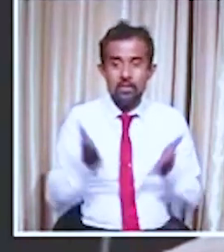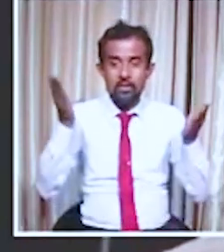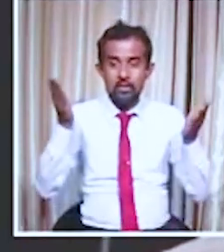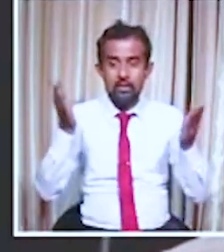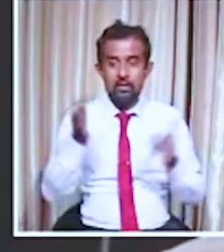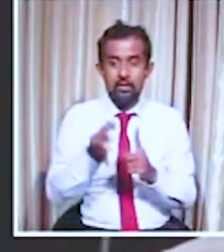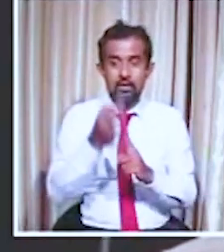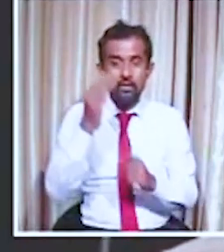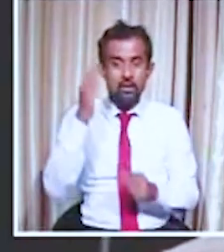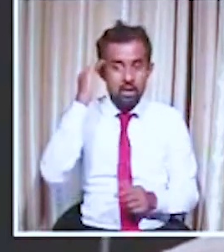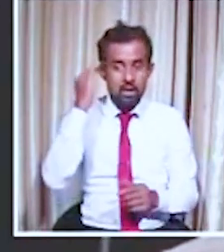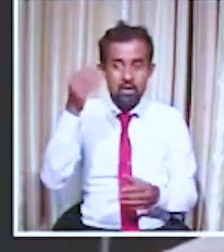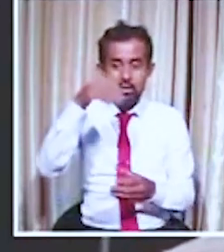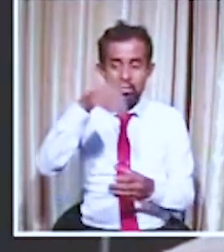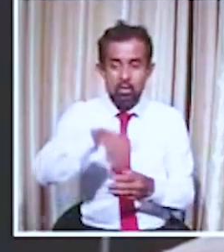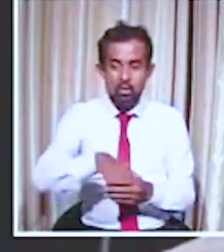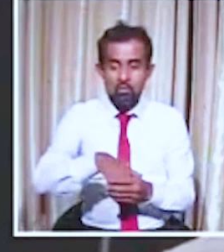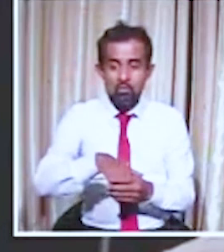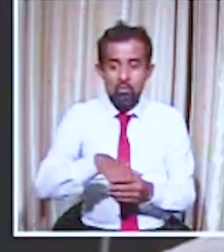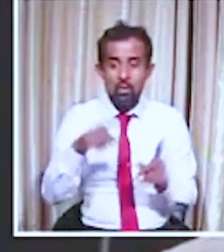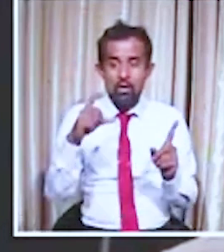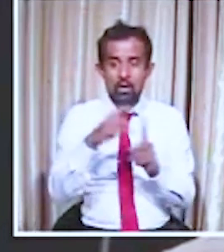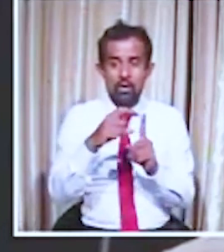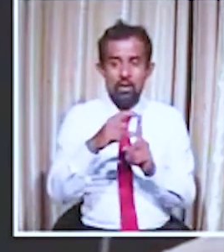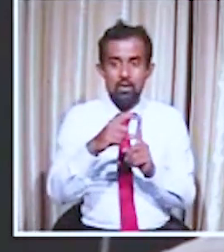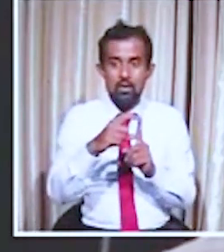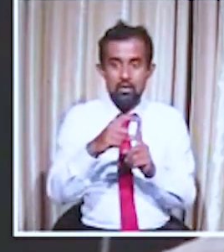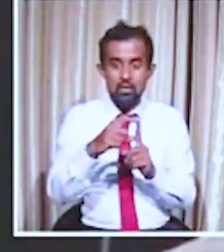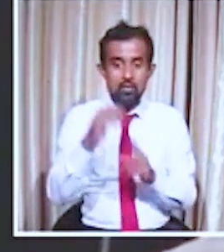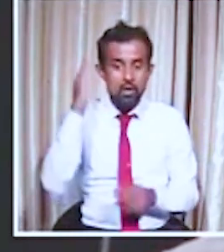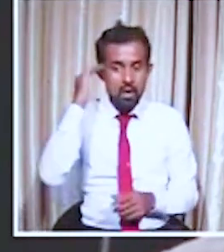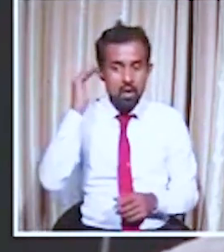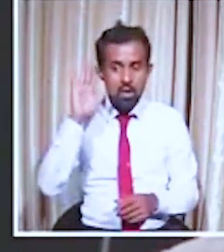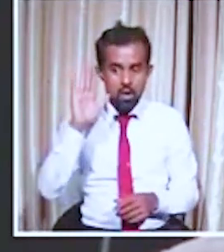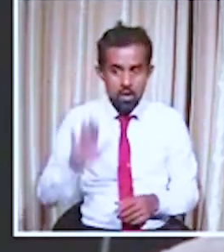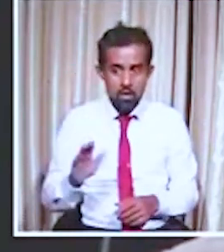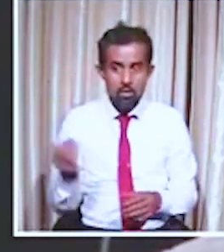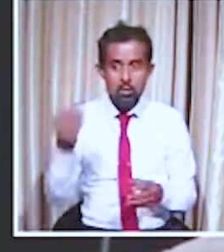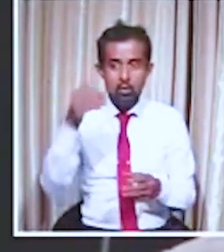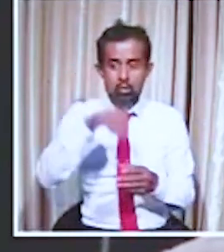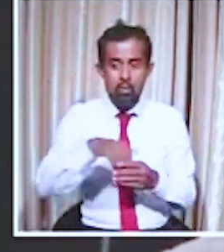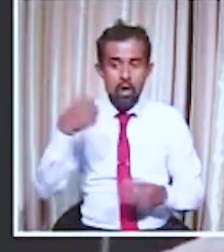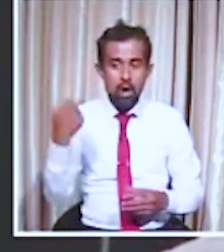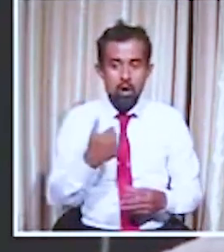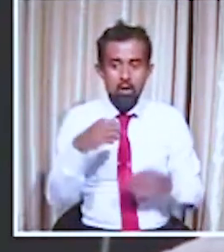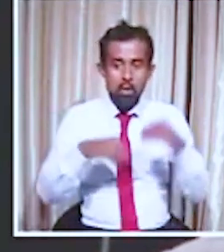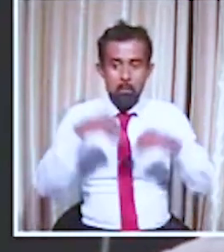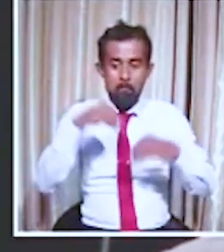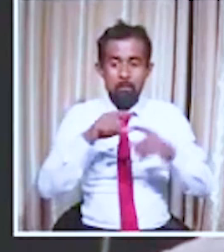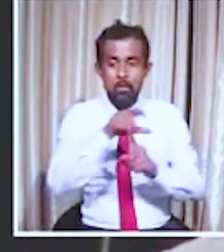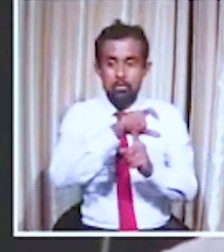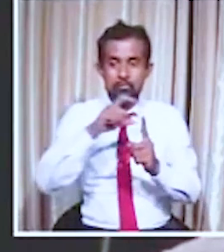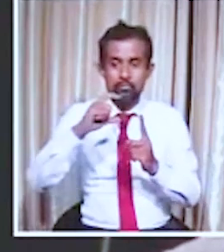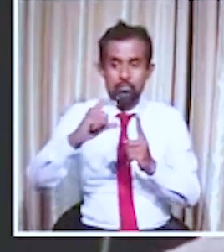திரௌபதி முர்முவினுடைய தெரிவு ஒரு புதியதொரு அரசியல் கலாச்சாரத்தை அல்லது ஒரு உண்மையான ஒரு சிஸ்டம்